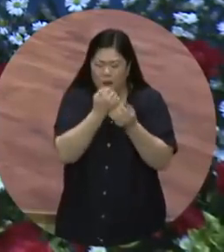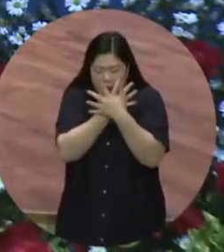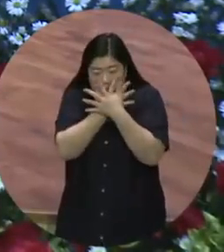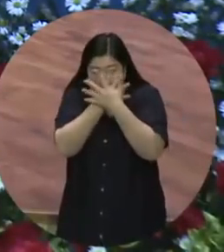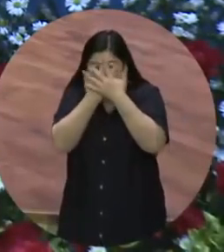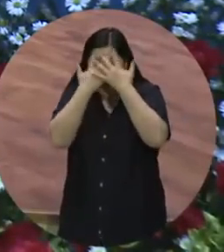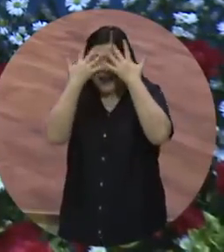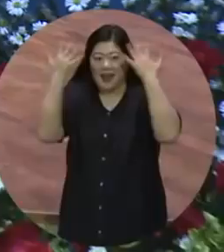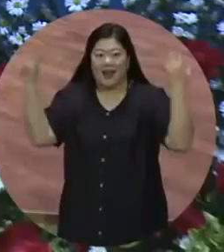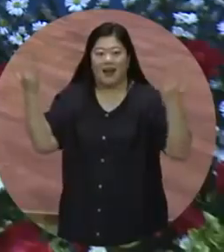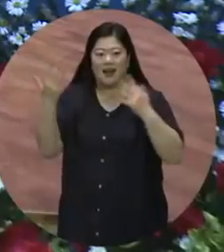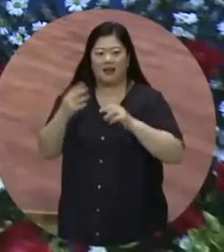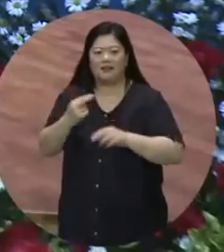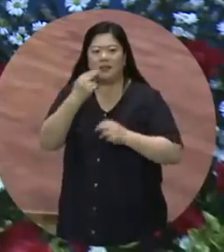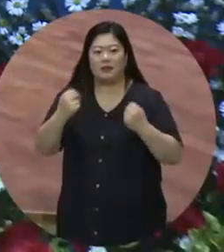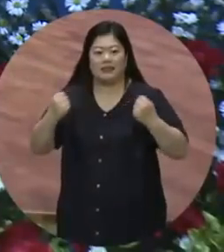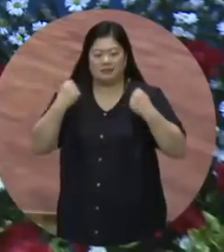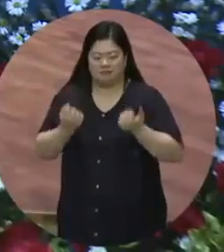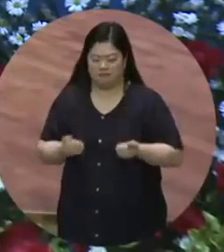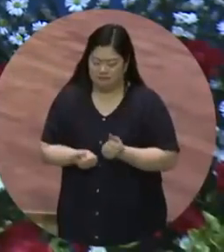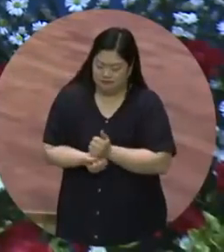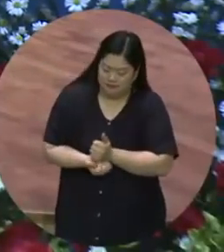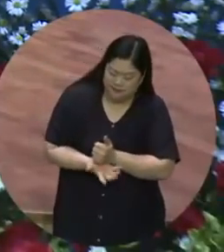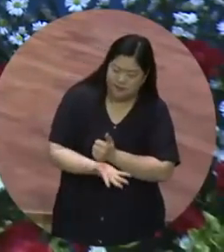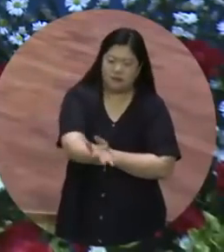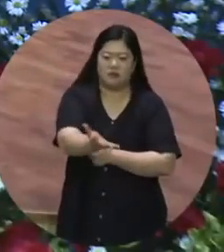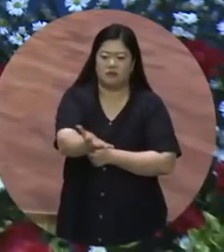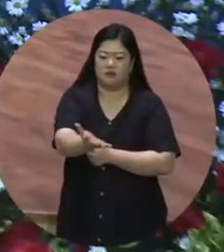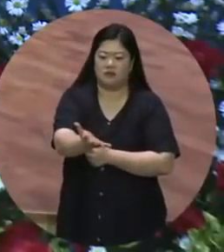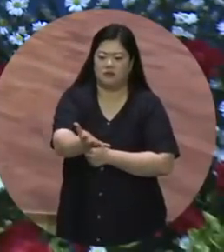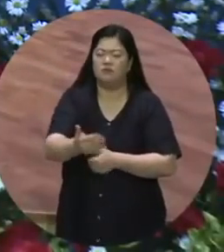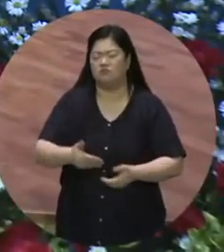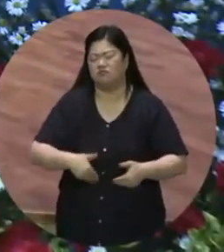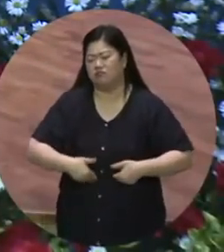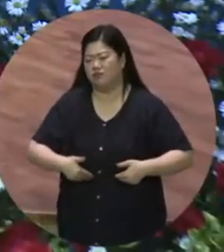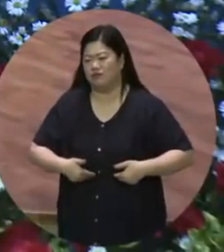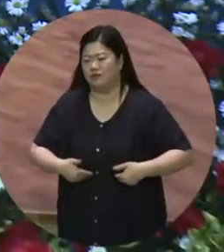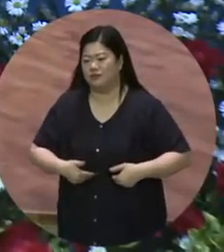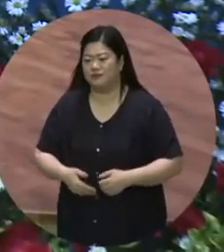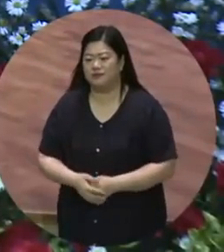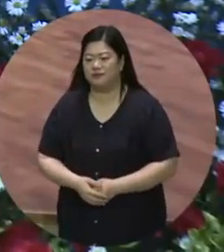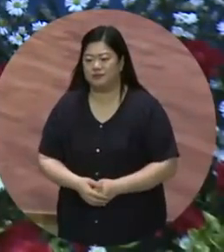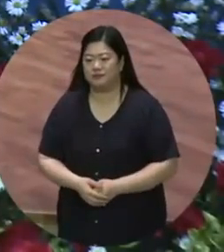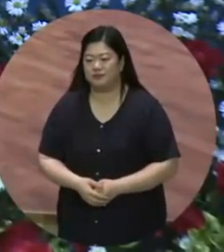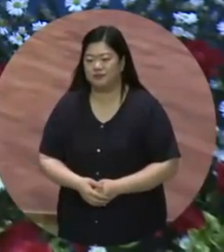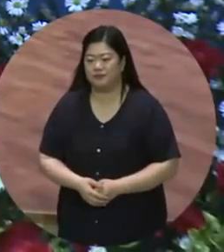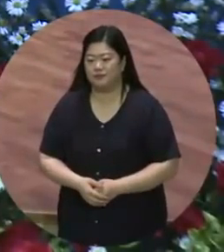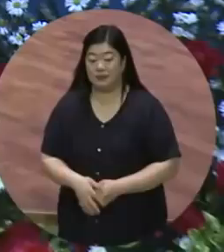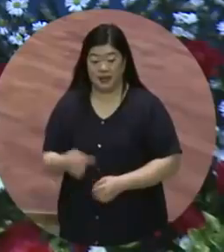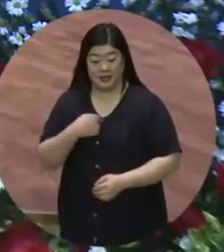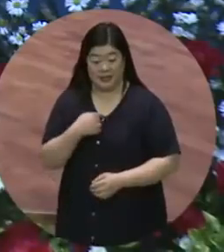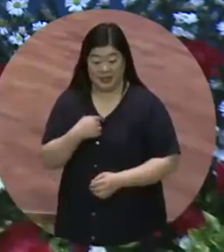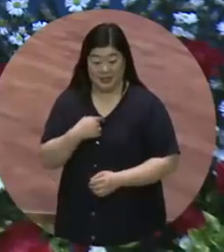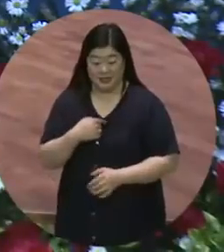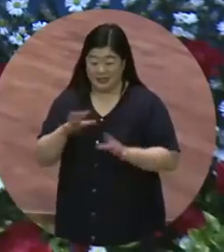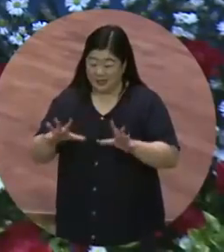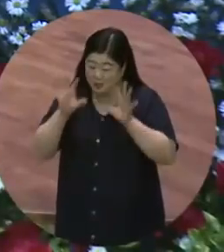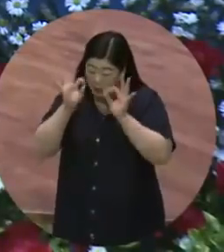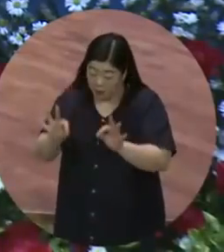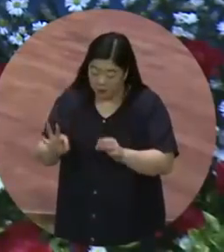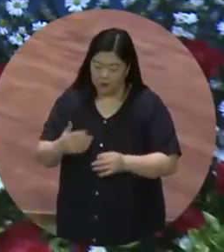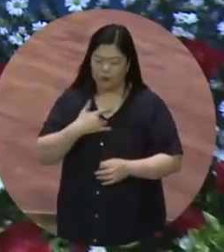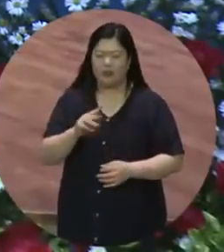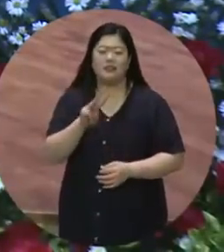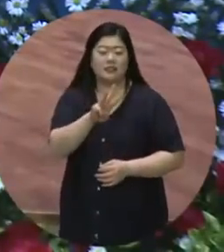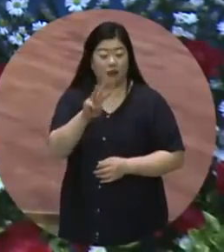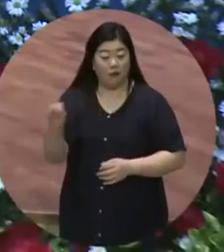바라는 그런 삶을 살 수 있도록 우리는 양육해야 됩니다. 저는 우리 교회만큼 언약 전달에 집중되어